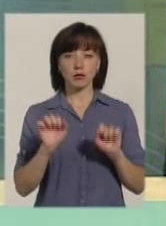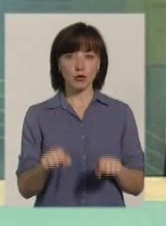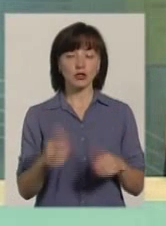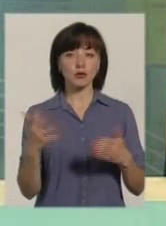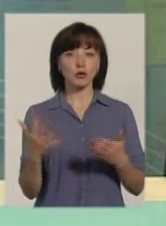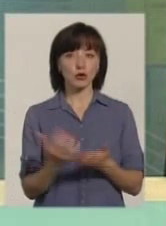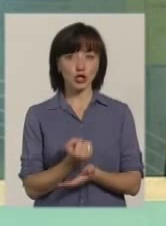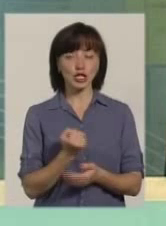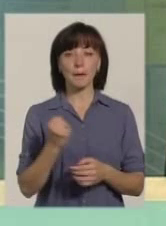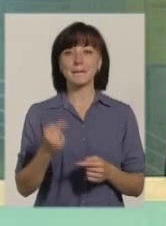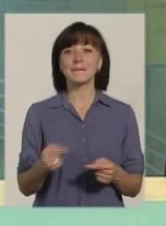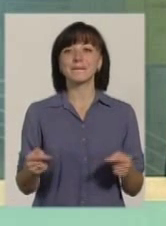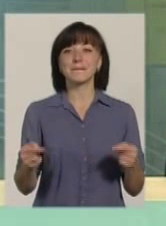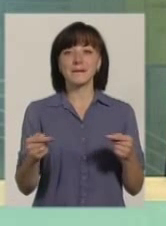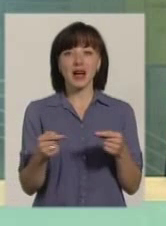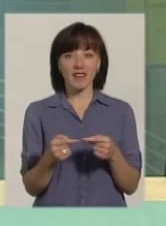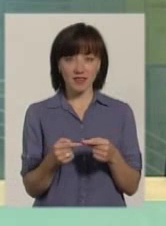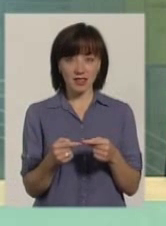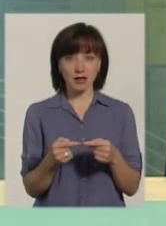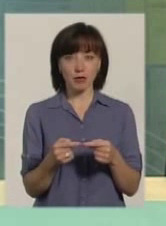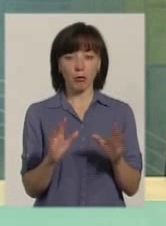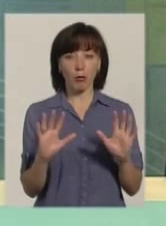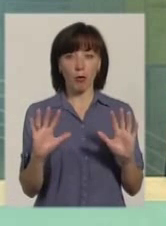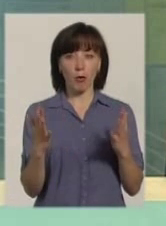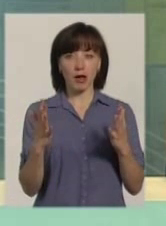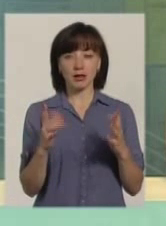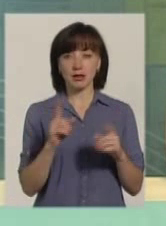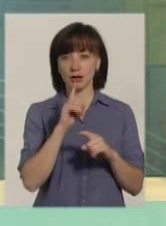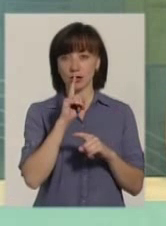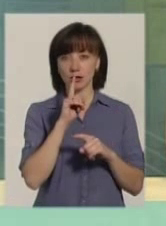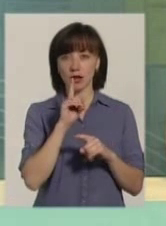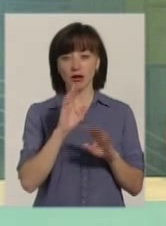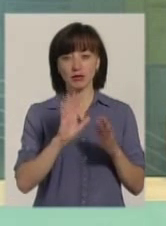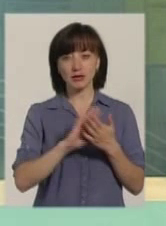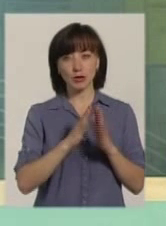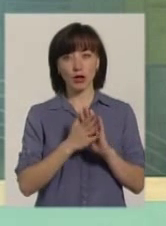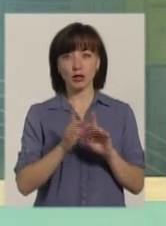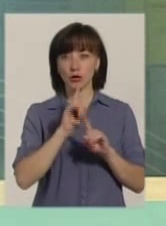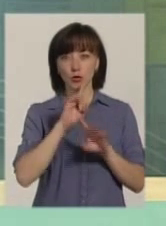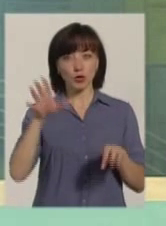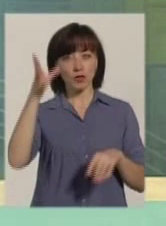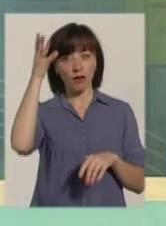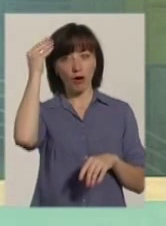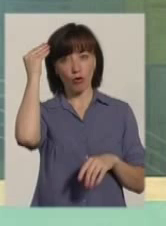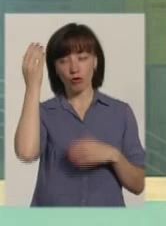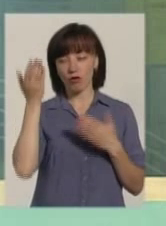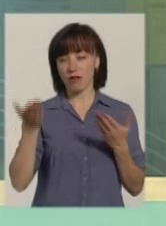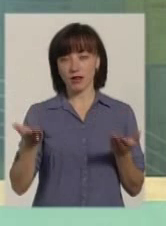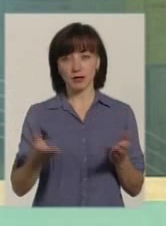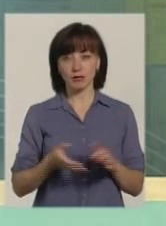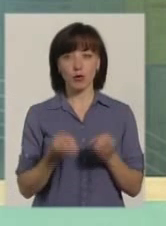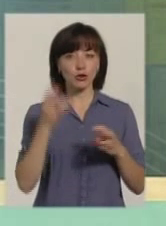так, що певні якісь моменти не будуть враховані, бо їх просто згори не побачать.